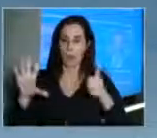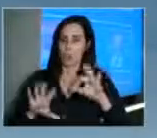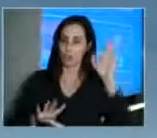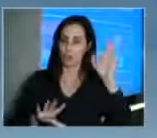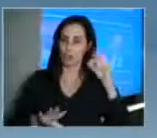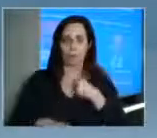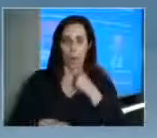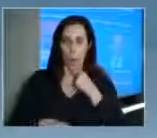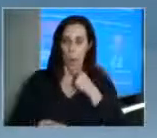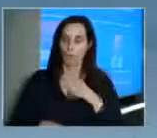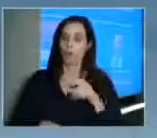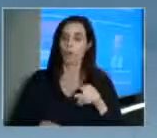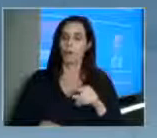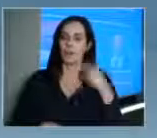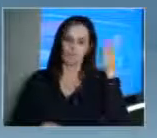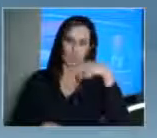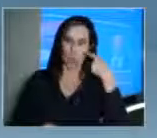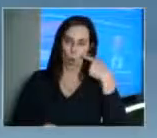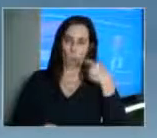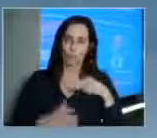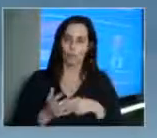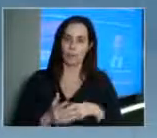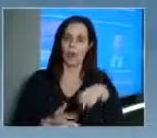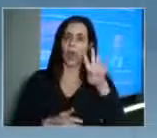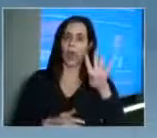ב6% מהקולות, ואילו זהות עם לא פחות